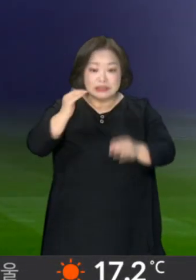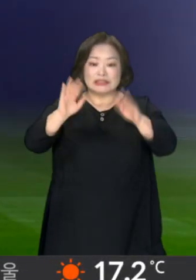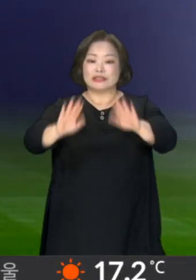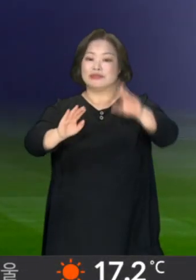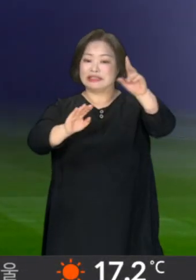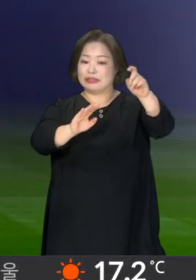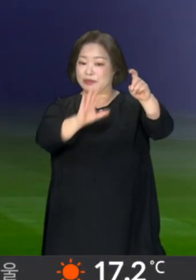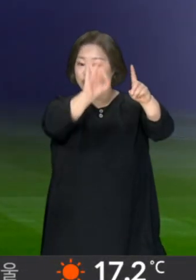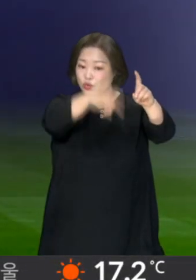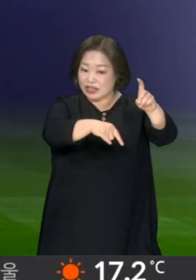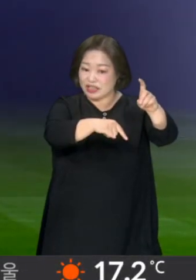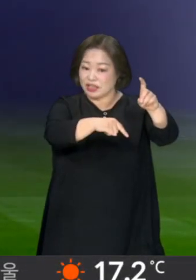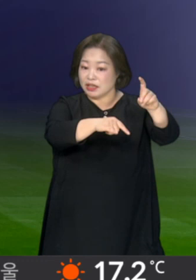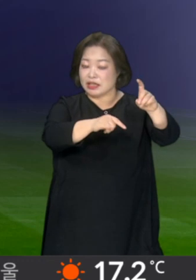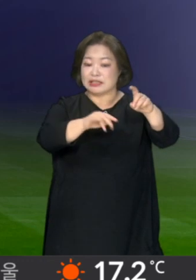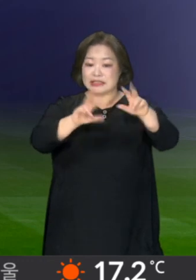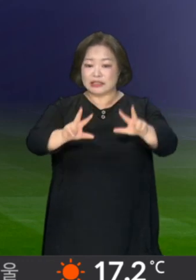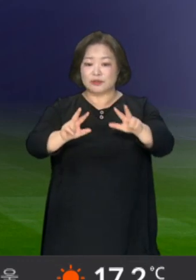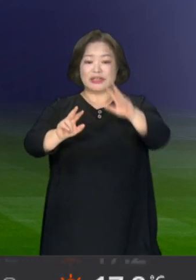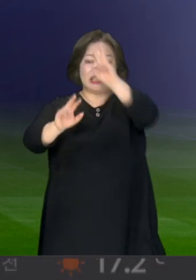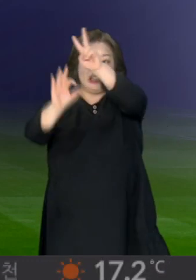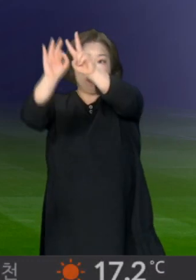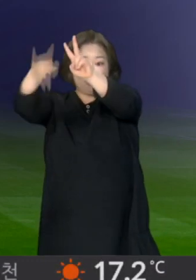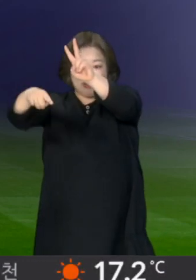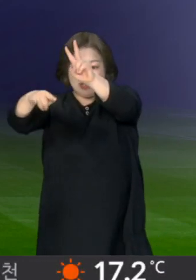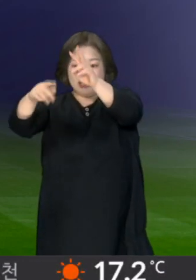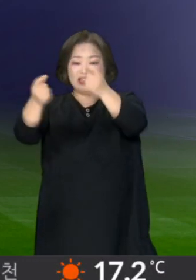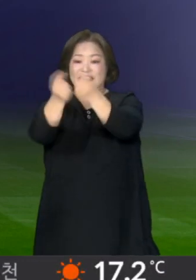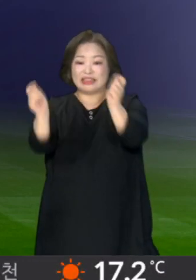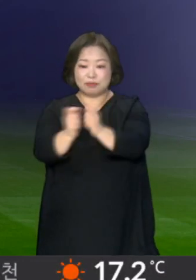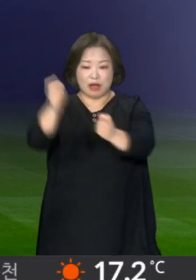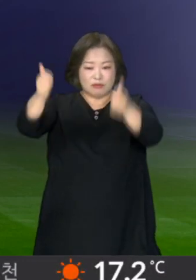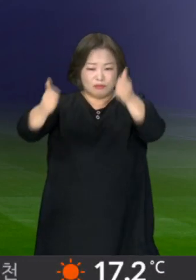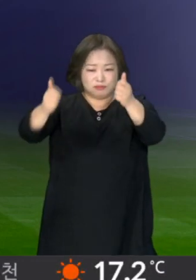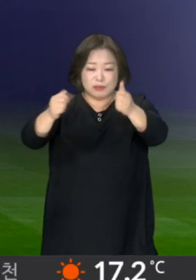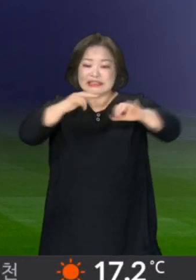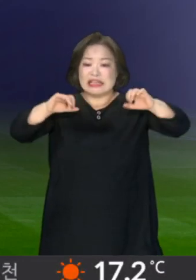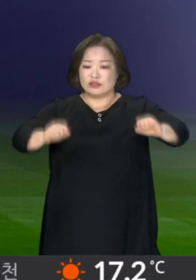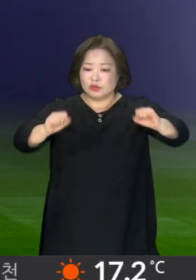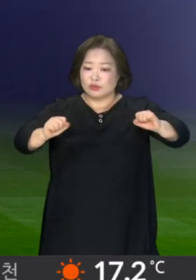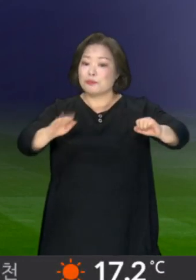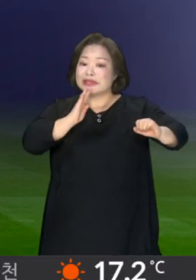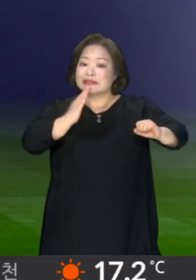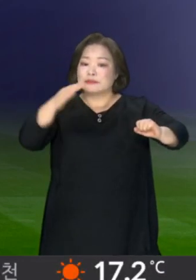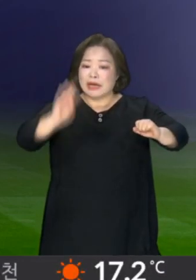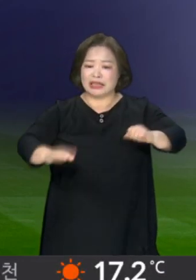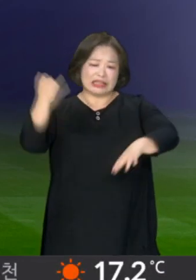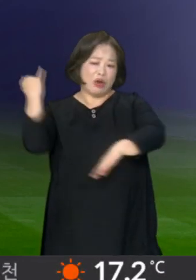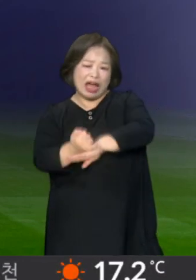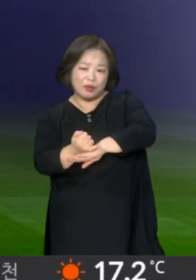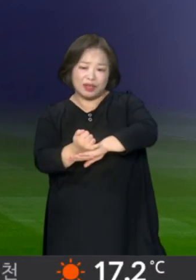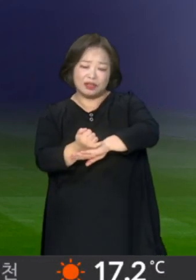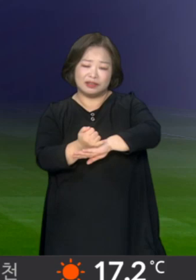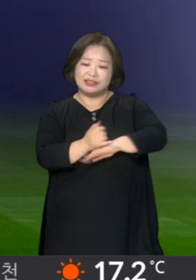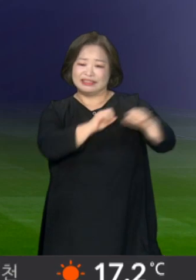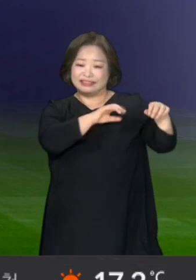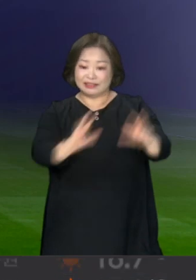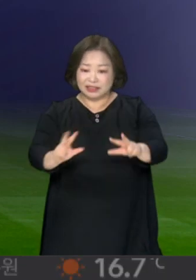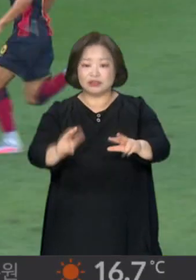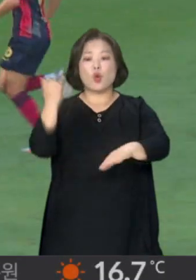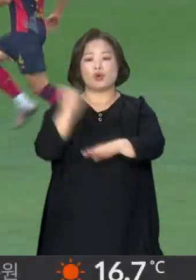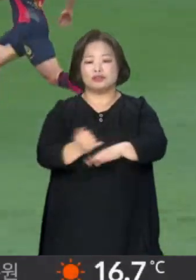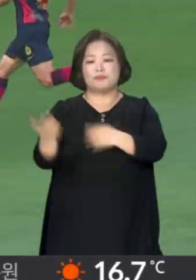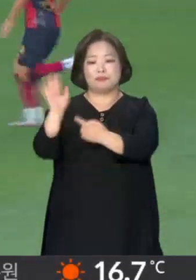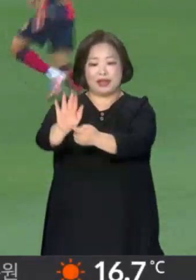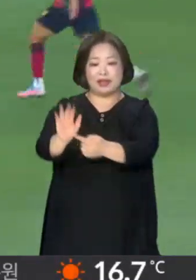팀은 K리그 2 2위 팀과 승강 플레이오프를 치러 생존의 기회가 있지만 최하위는 바로 강등이